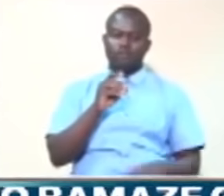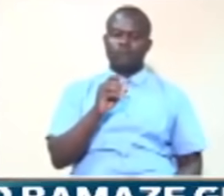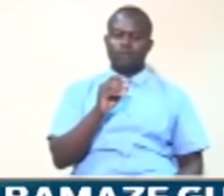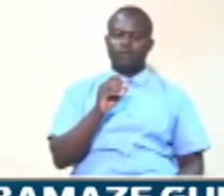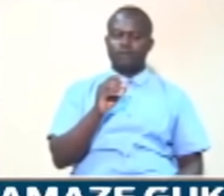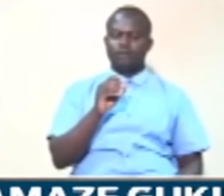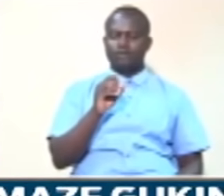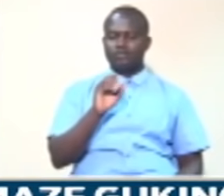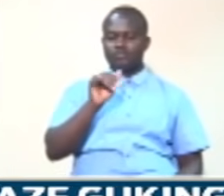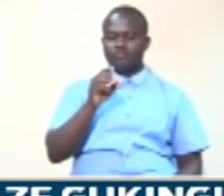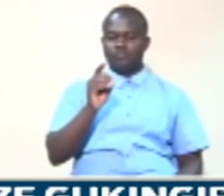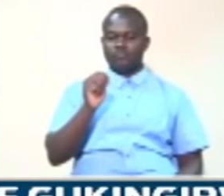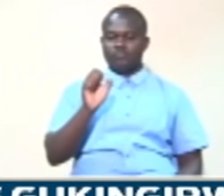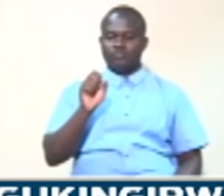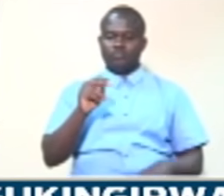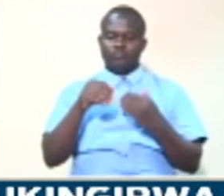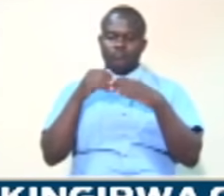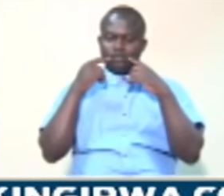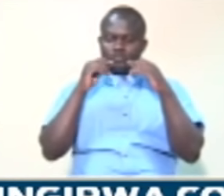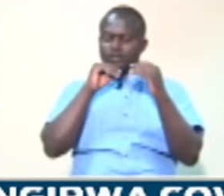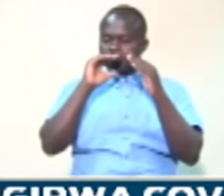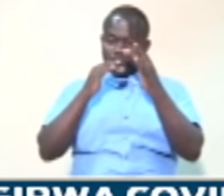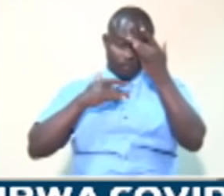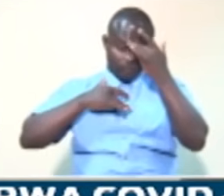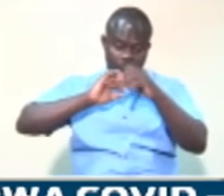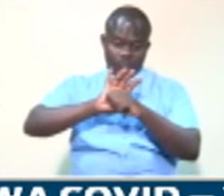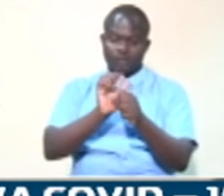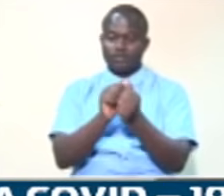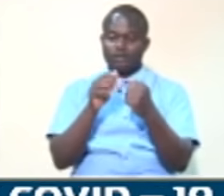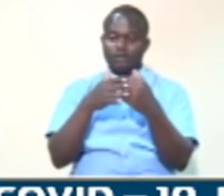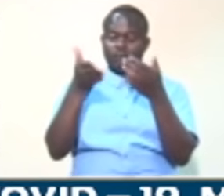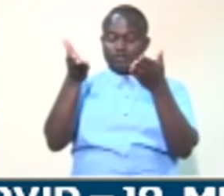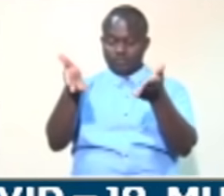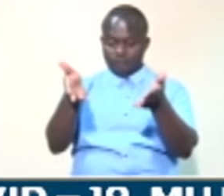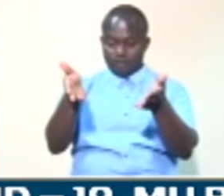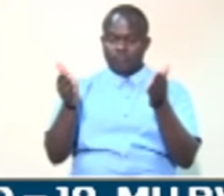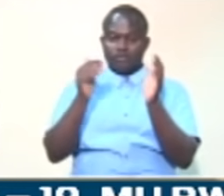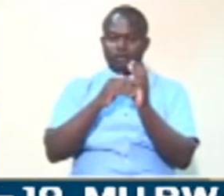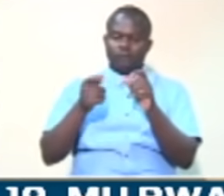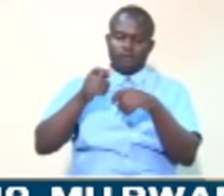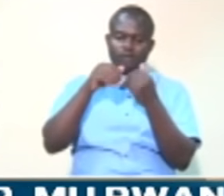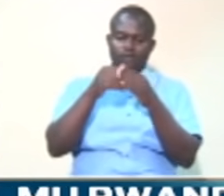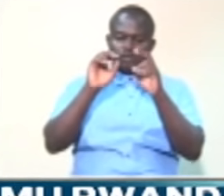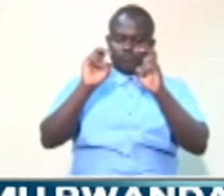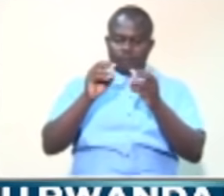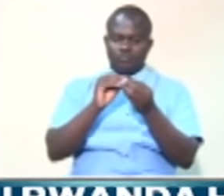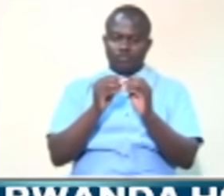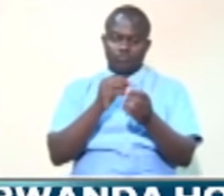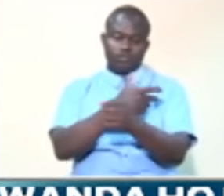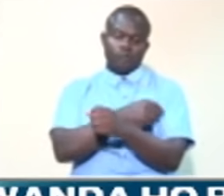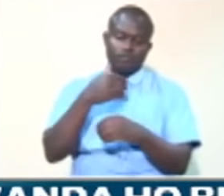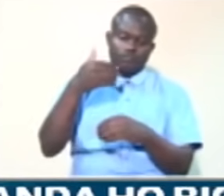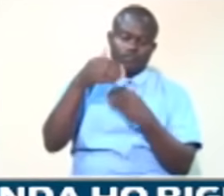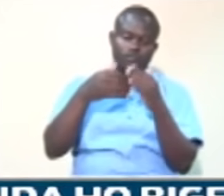Nshimimana Jean Damascene avuga ko kugeza ubu nta murwayi wa COVID-19 uhari akongeraho ko uko umubare w'abakingirwa